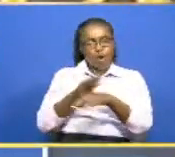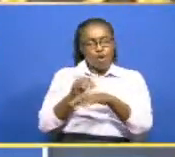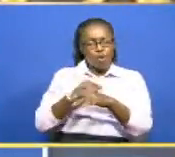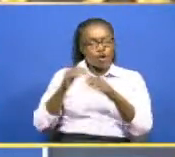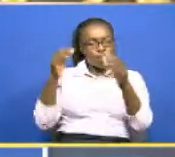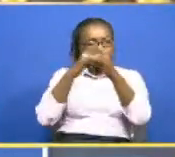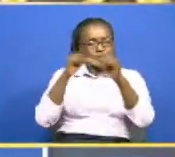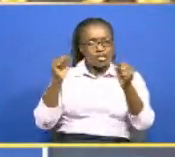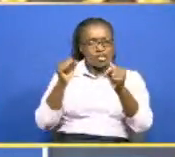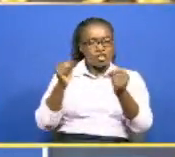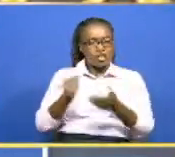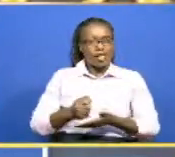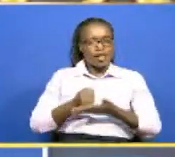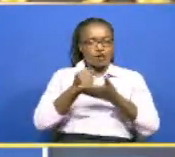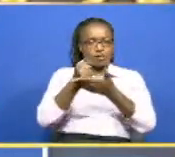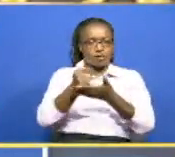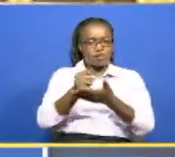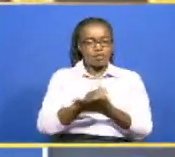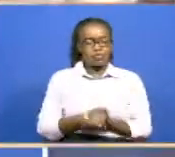Kenyatta aingilie kati.